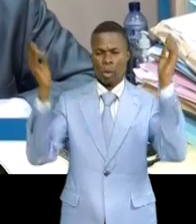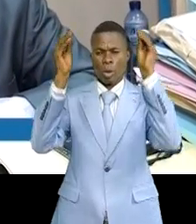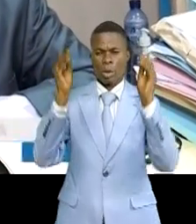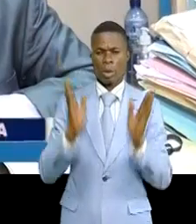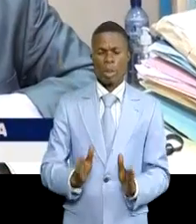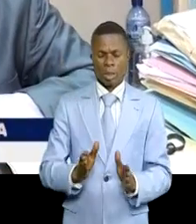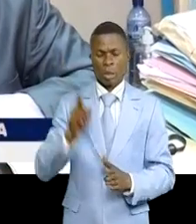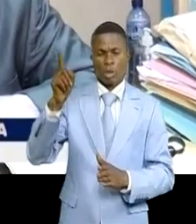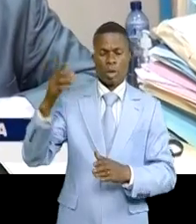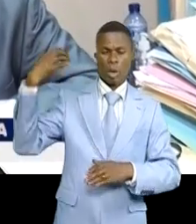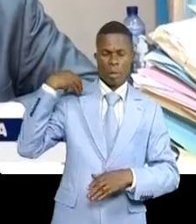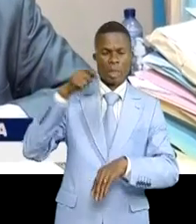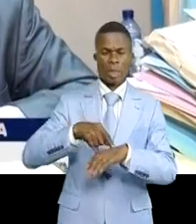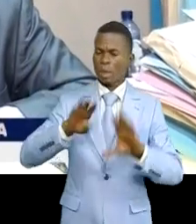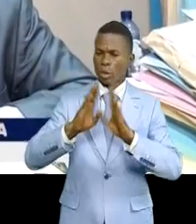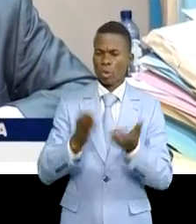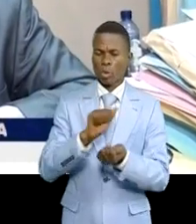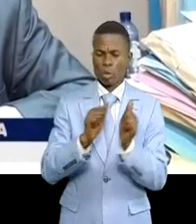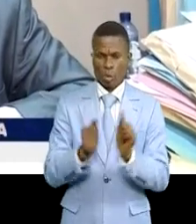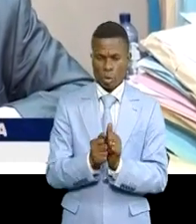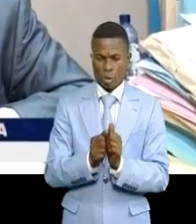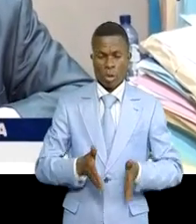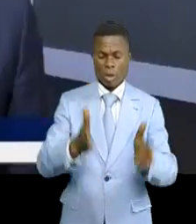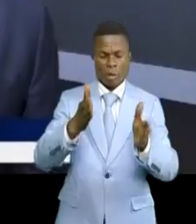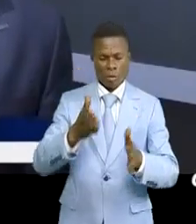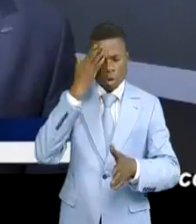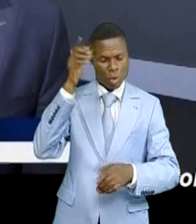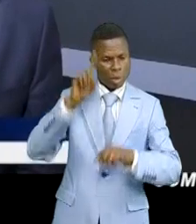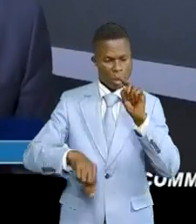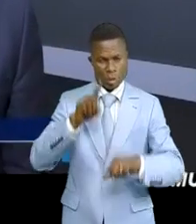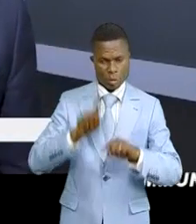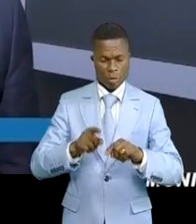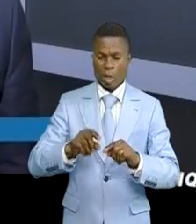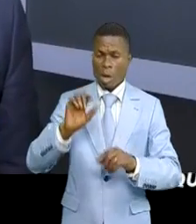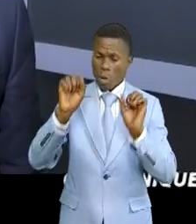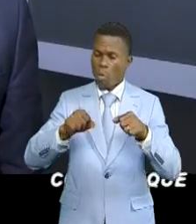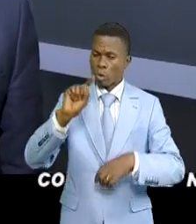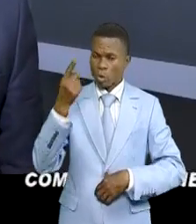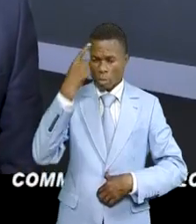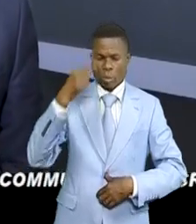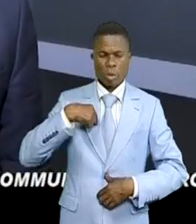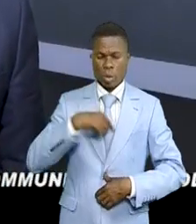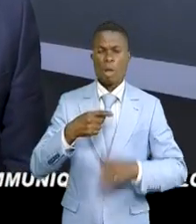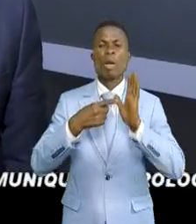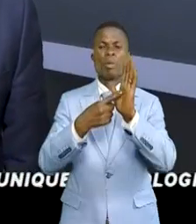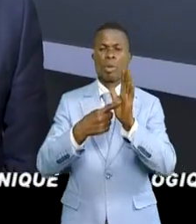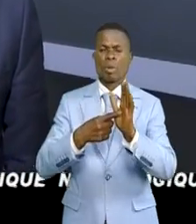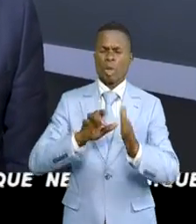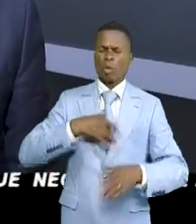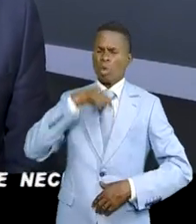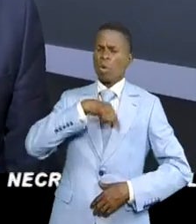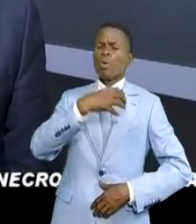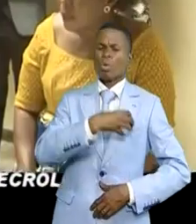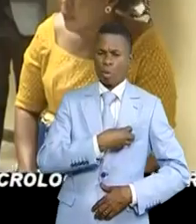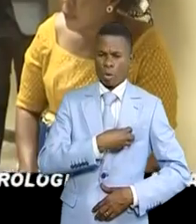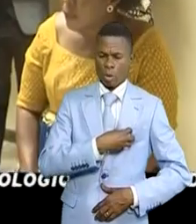Créateur, il est le temps et son maître. Ses voies sont insondables. La seule possibilité pour nous d'exprimer ce que l'on ressent,